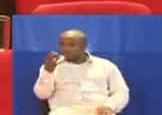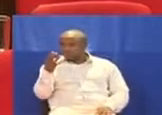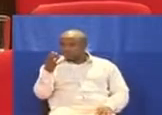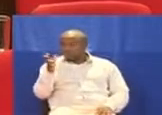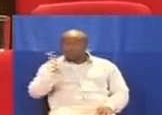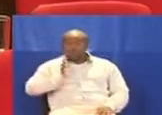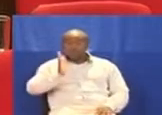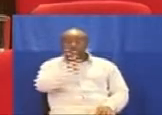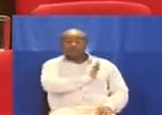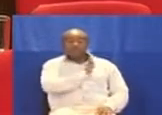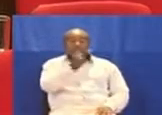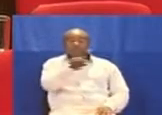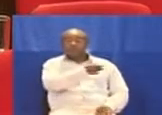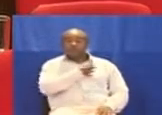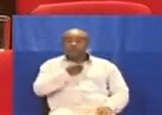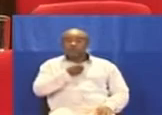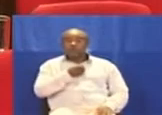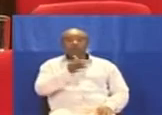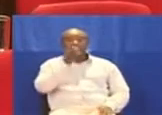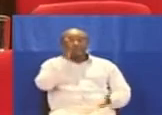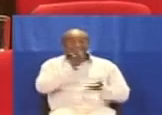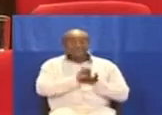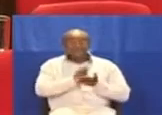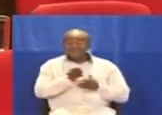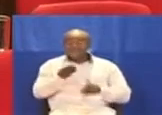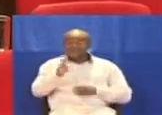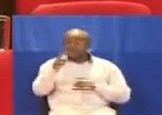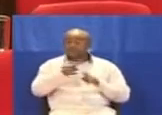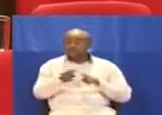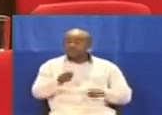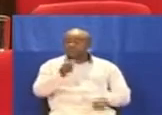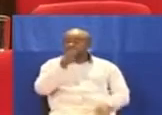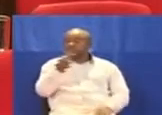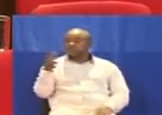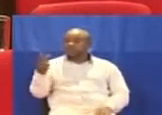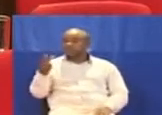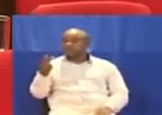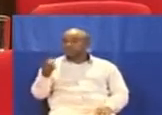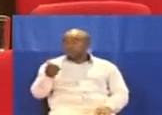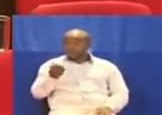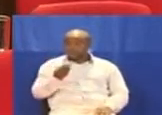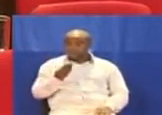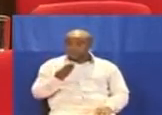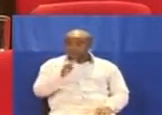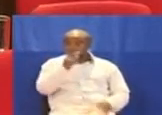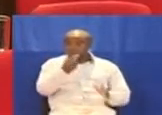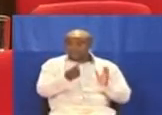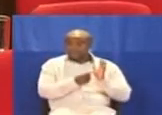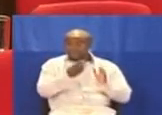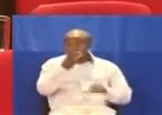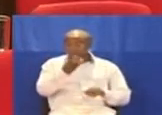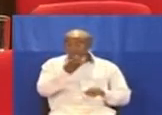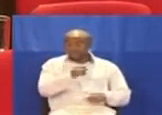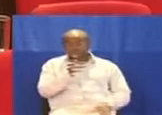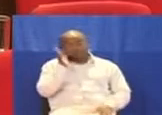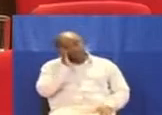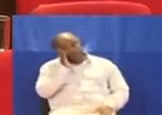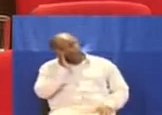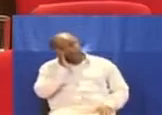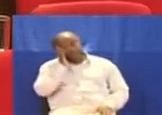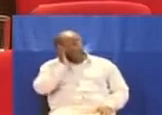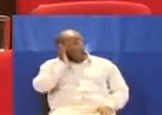bodi ya mkopo walihakikisha wametoa shilingi bilioni 122, bilioni 63 ikiwa meals and accommodation na